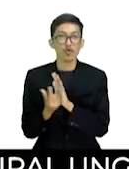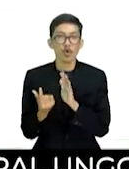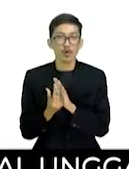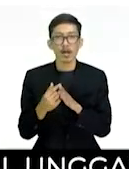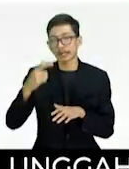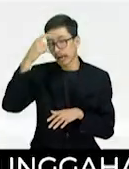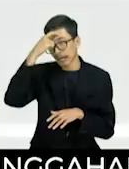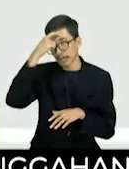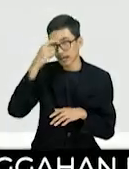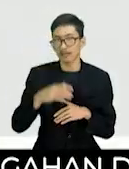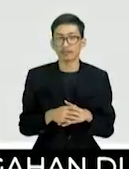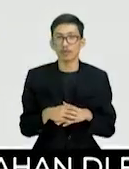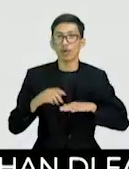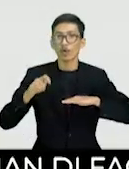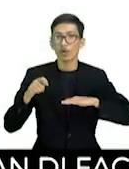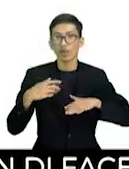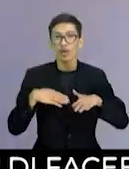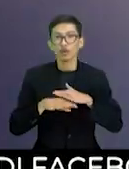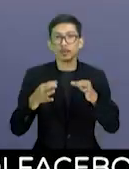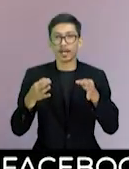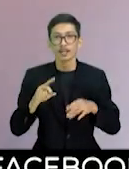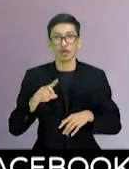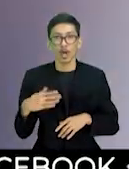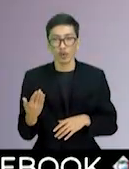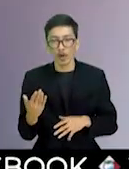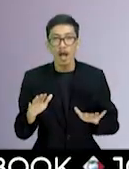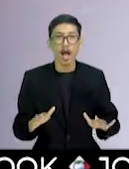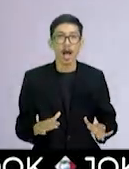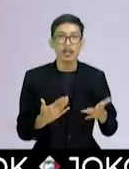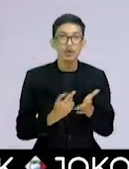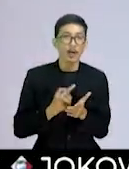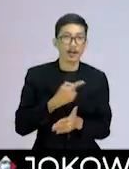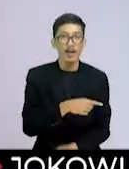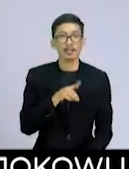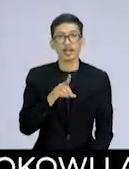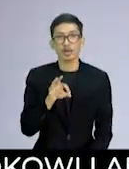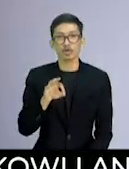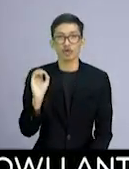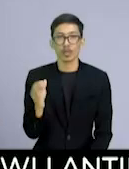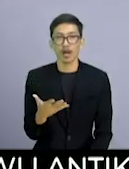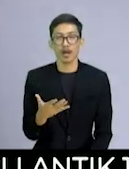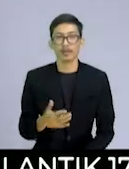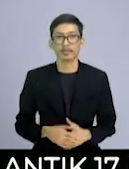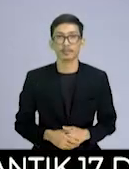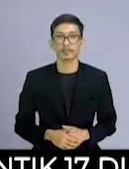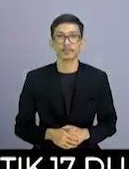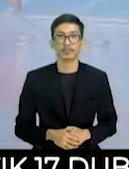Penyakit dan terancam hukuman 1 tahun penjara atau denda Rp100 juta. Tim Liputan iNews